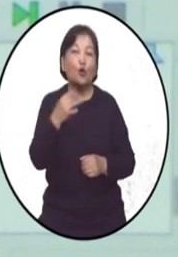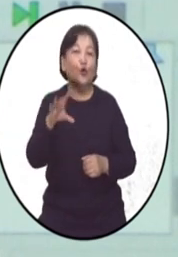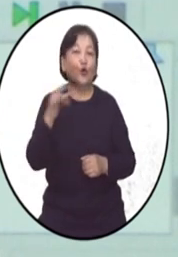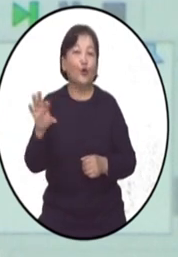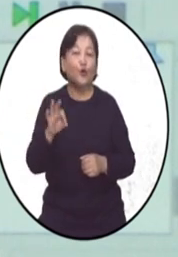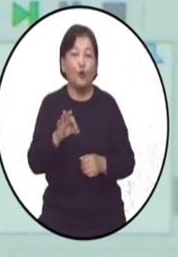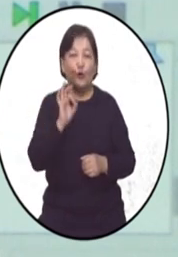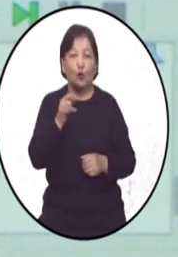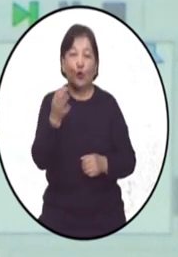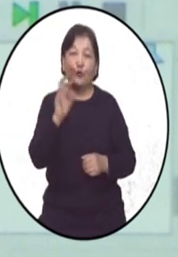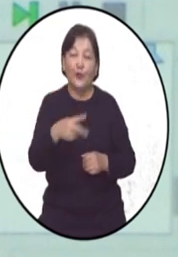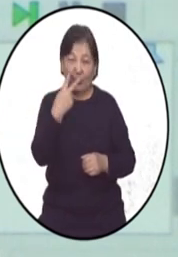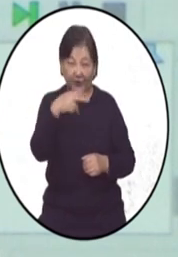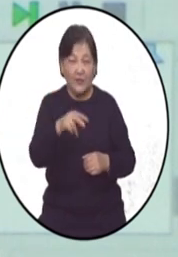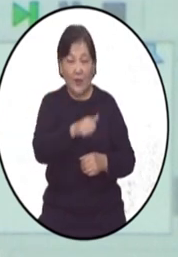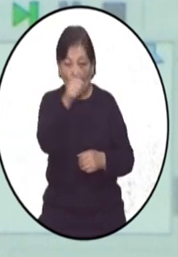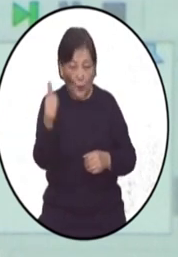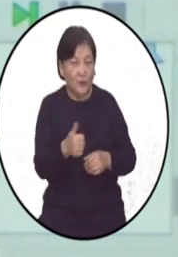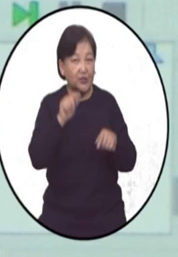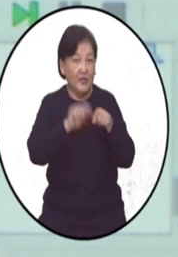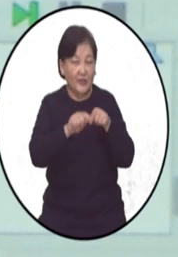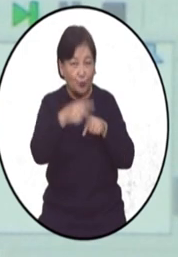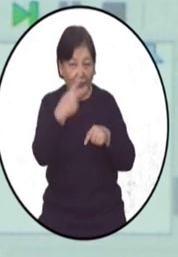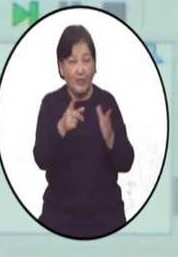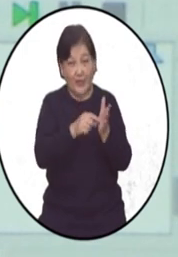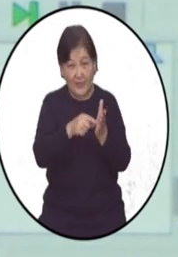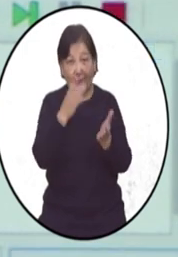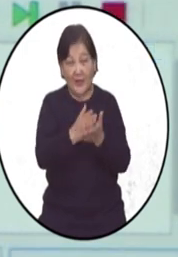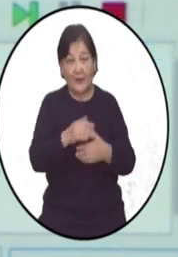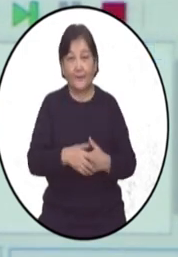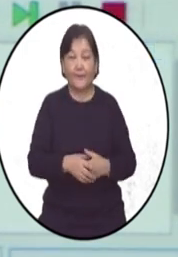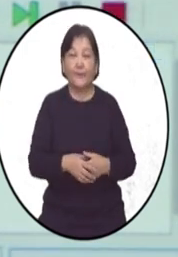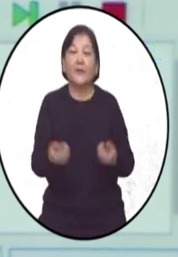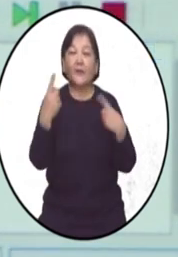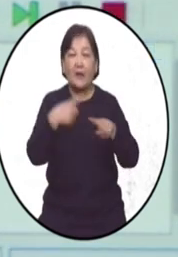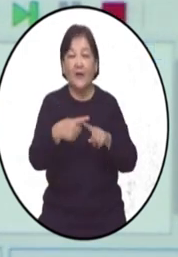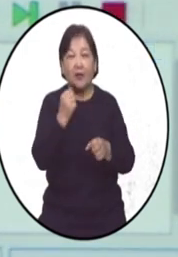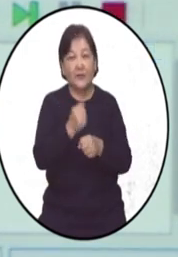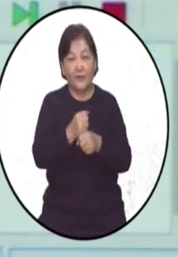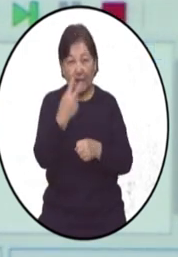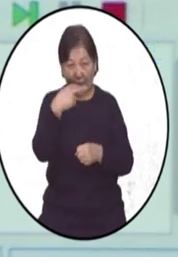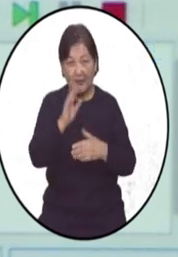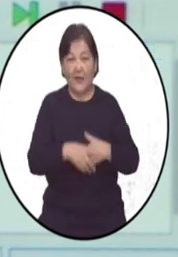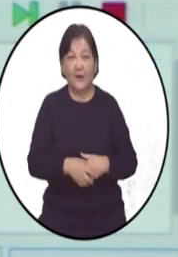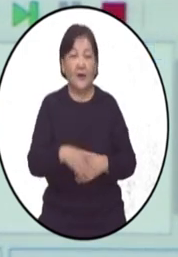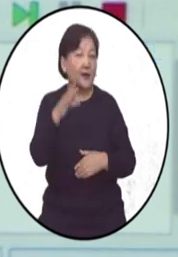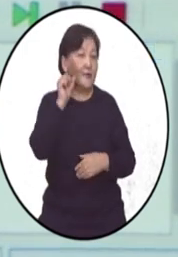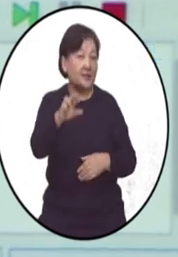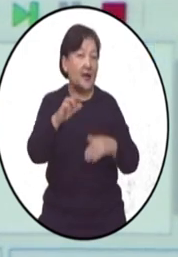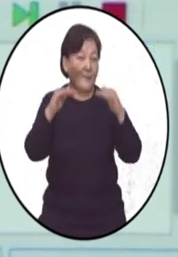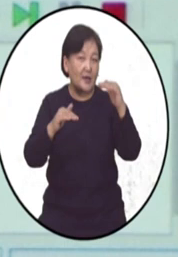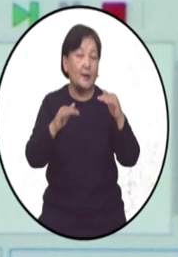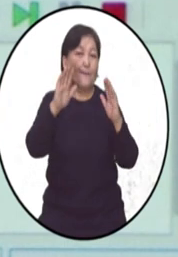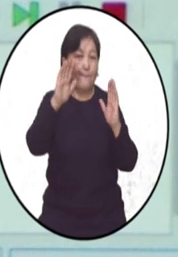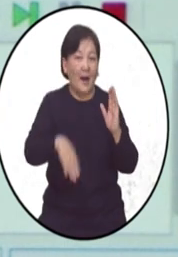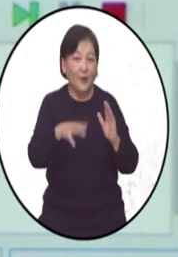оруулж гүйцэд шалгаж агараа гэж бас хэлэх хэрэгтэй байна. За одоо жишээ дахиад ажиллуулъя. Сая бол их тоон хамгийн